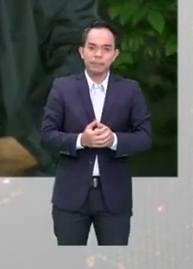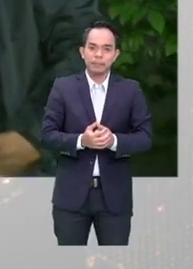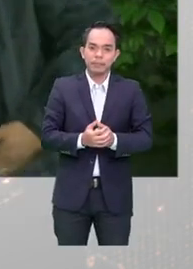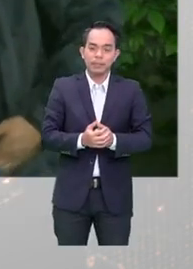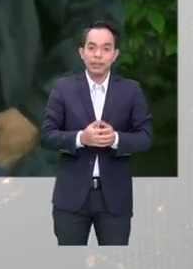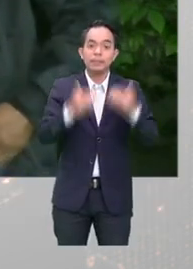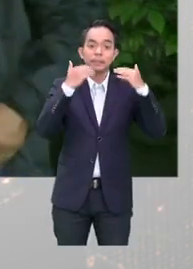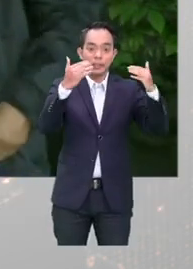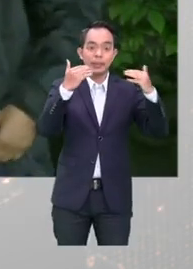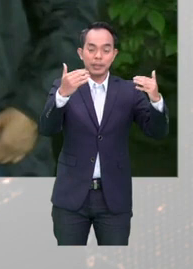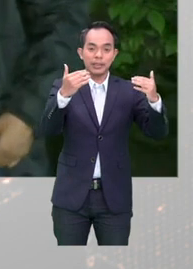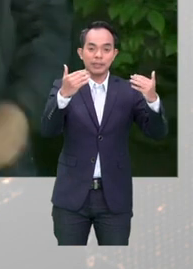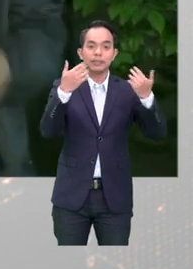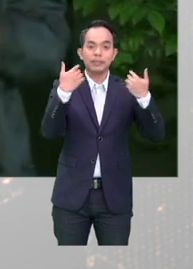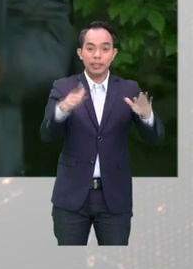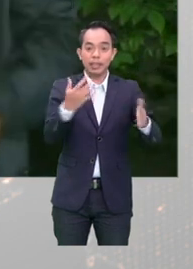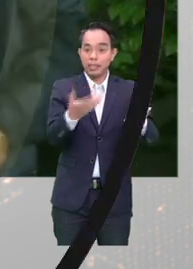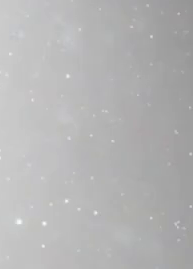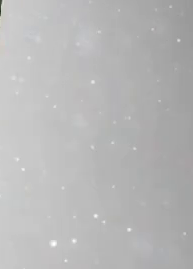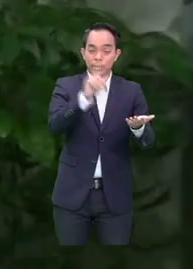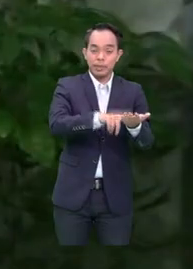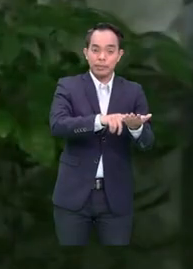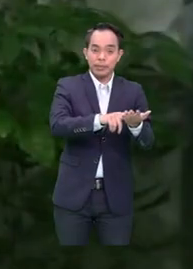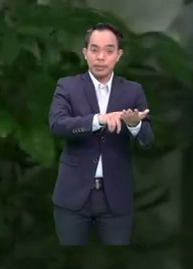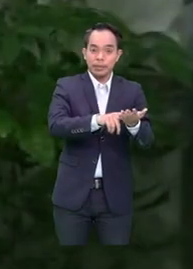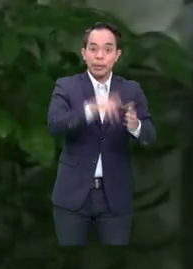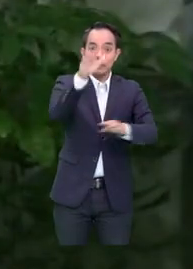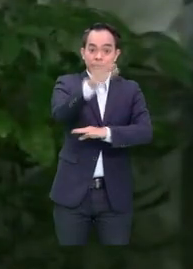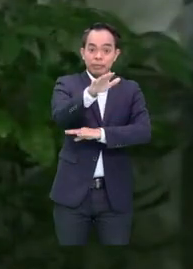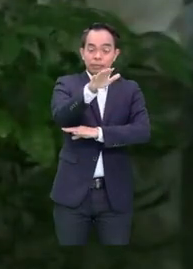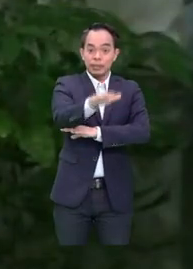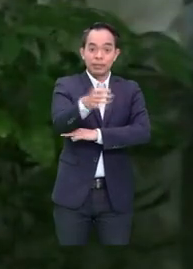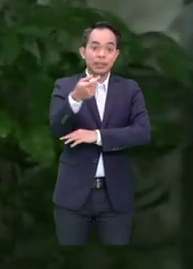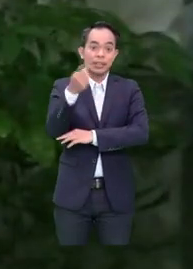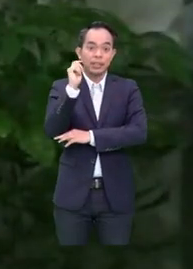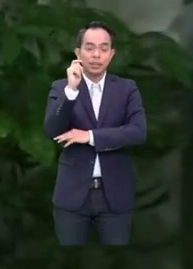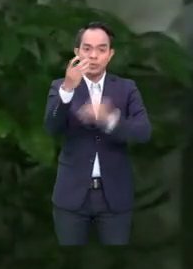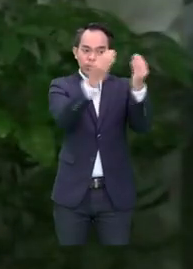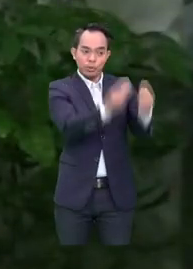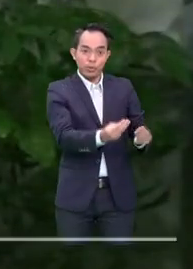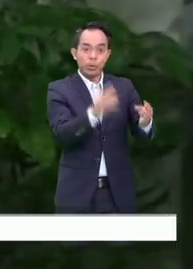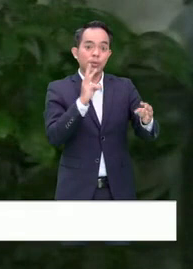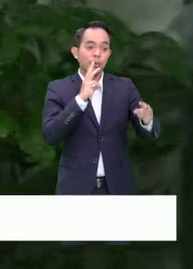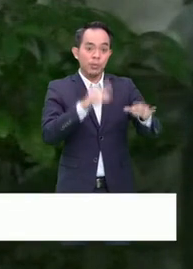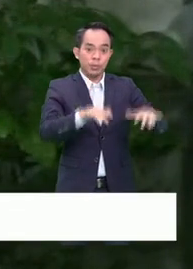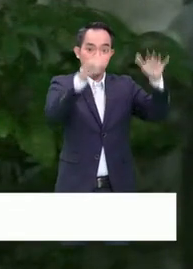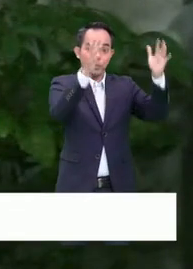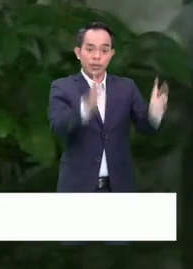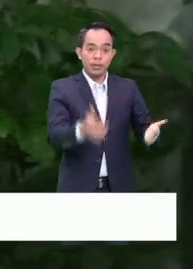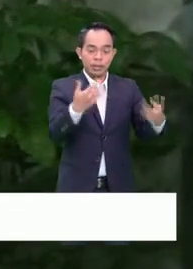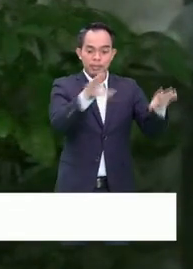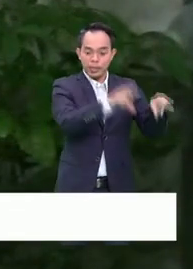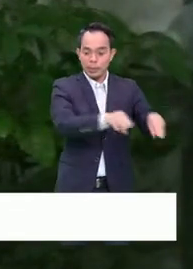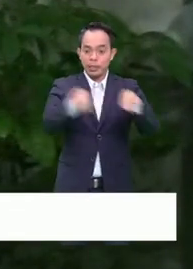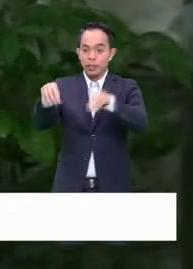baik seperti yang saya laporkan siang hari tadi dimana jumlah mangsa banjir yang terus dipindahkan